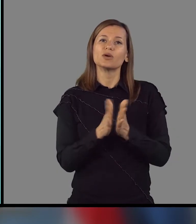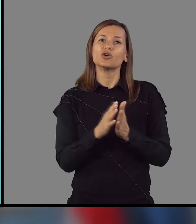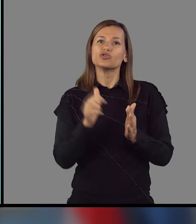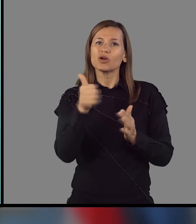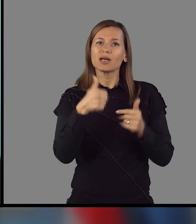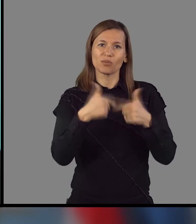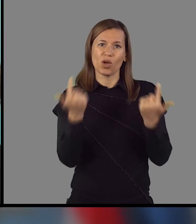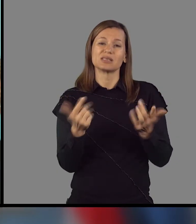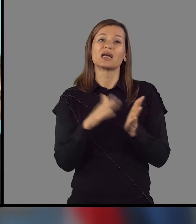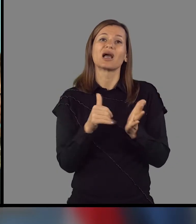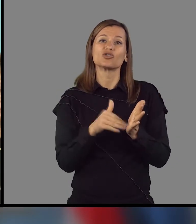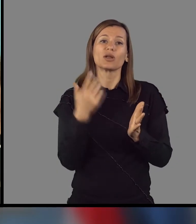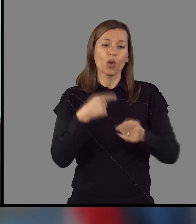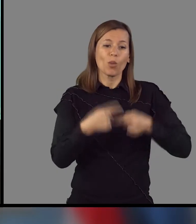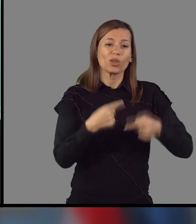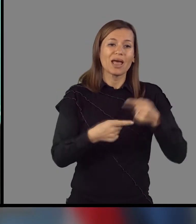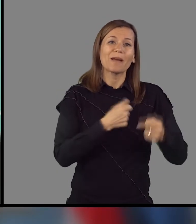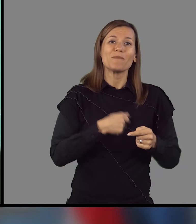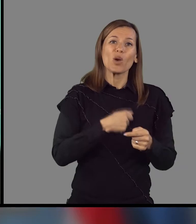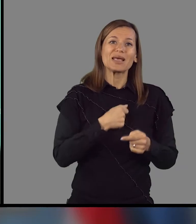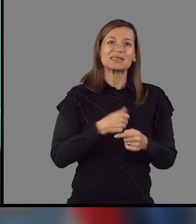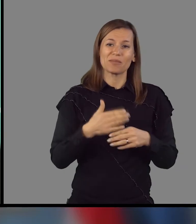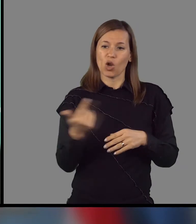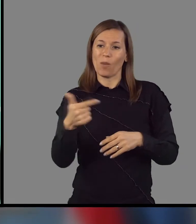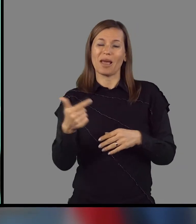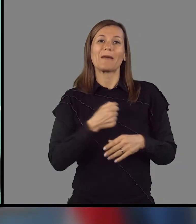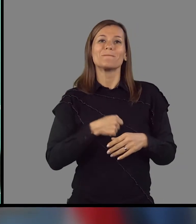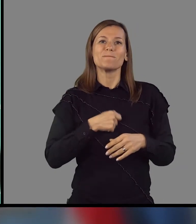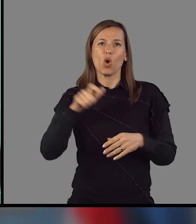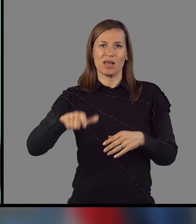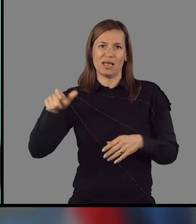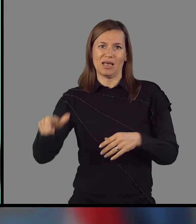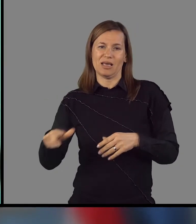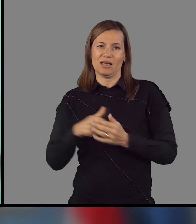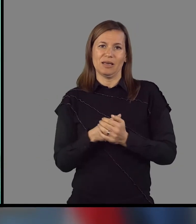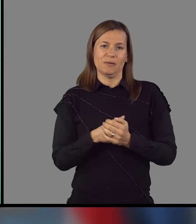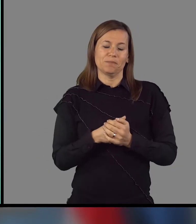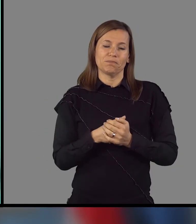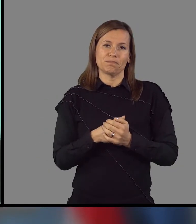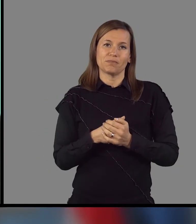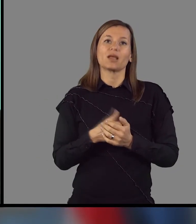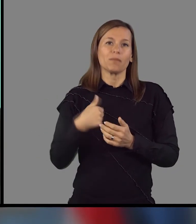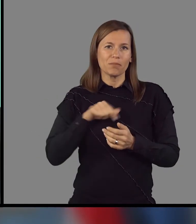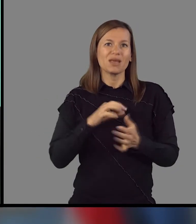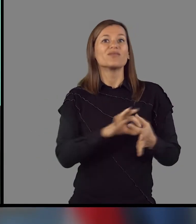Lahko še malo bolj podrobneje pojasnite, kakšen je bil potek bolezni pri tema dvema bolnikoma?